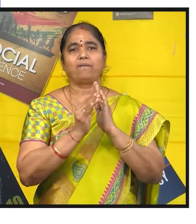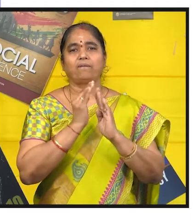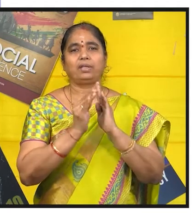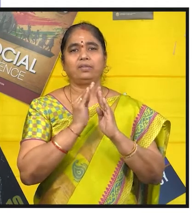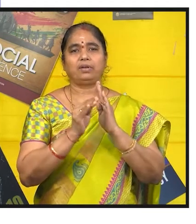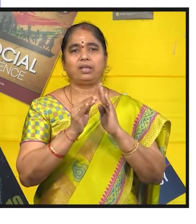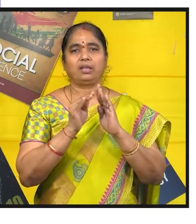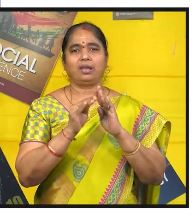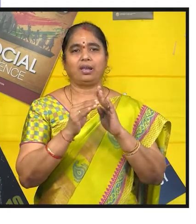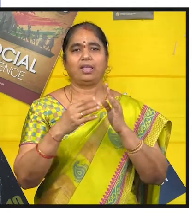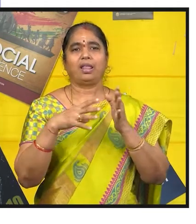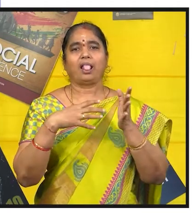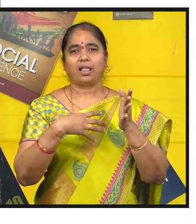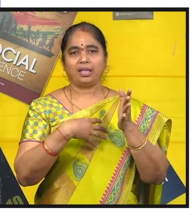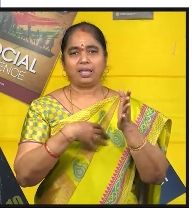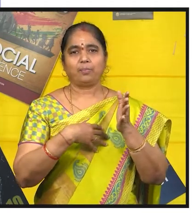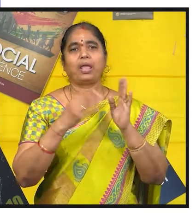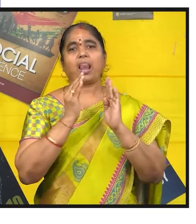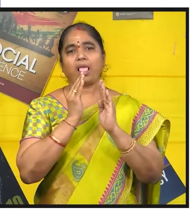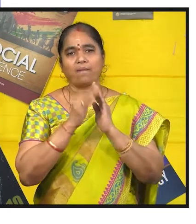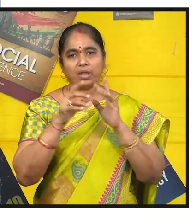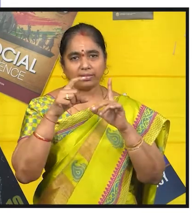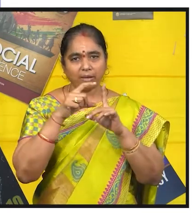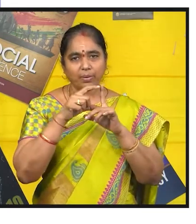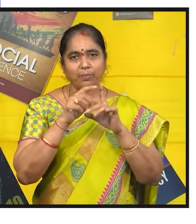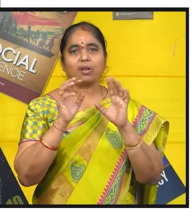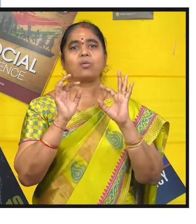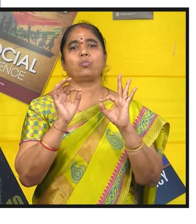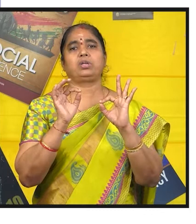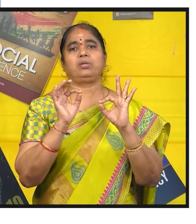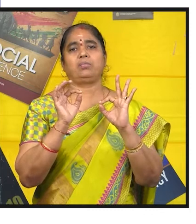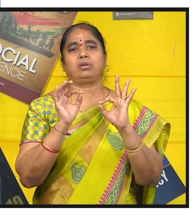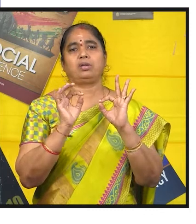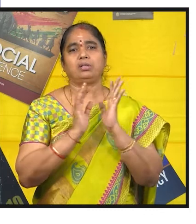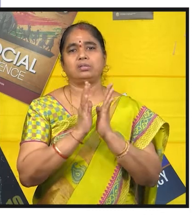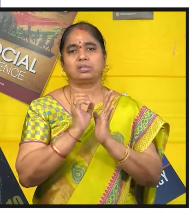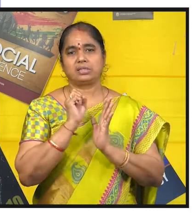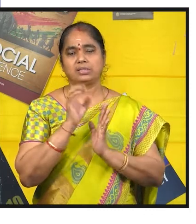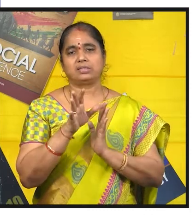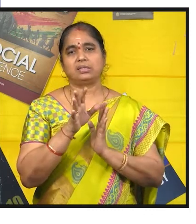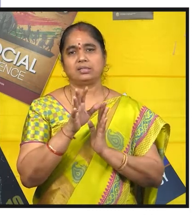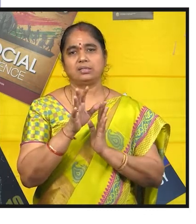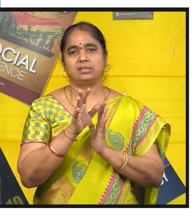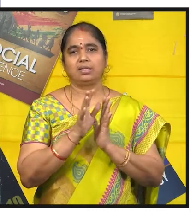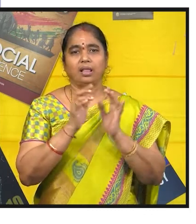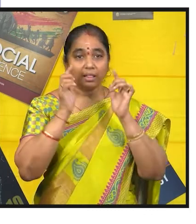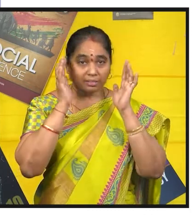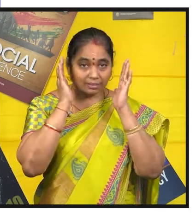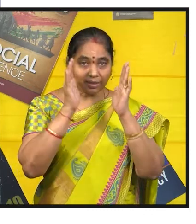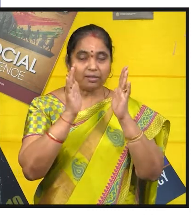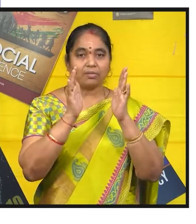வினையினுடைய இயற்பியல் பண்புக்கும் வேதியியல் பண்புக்கும் காரணமாக அமைகிறது என்பதனை மிக